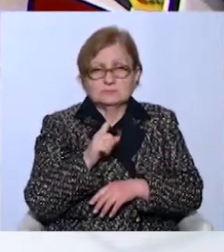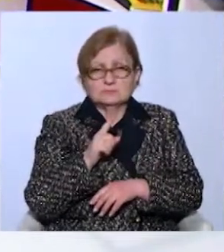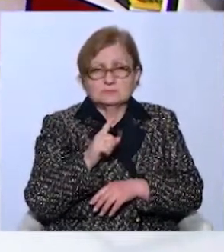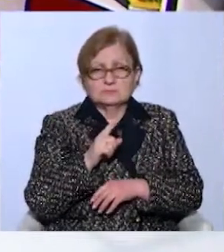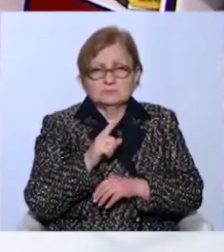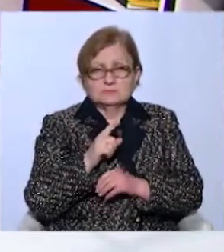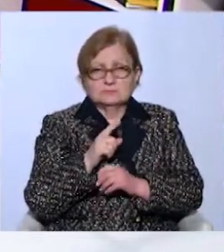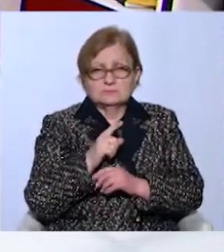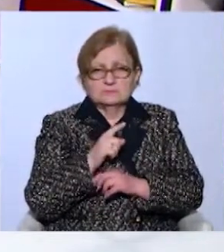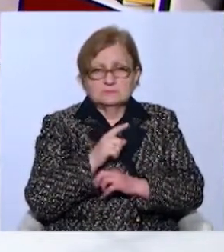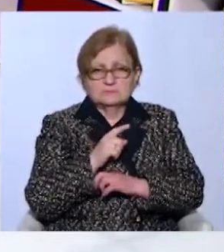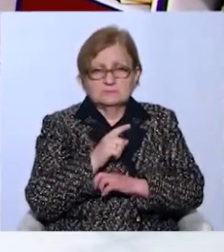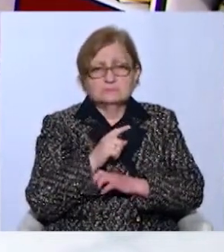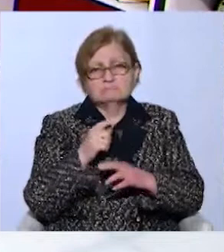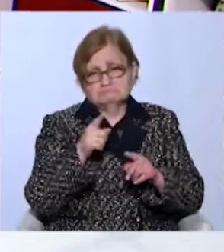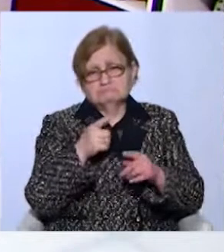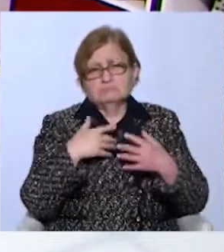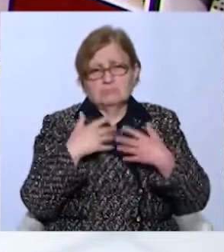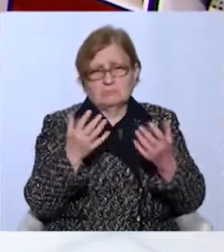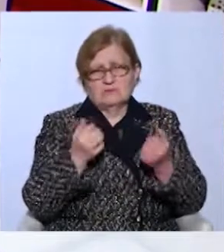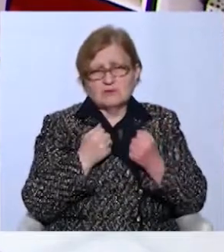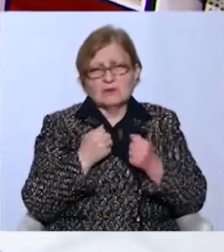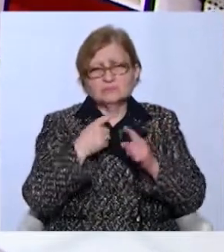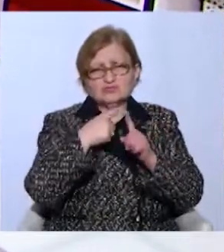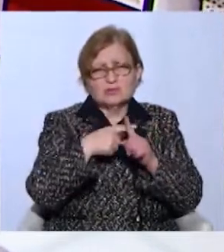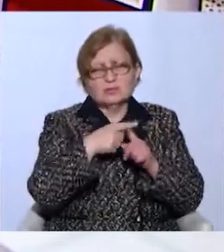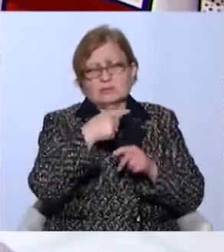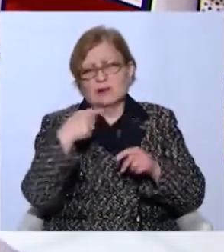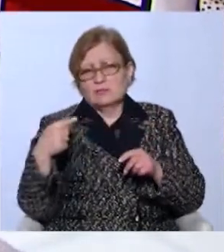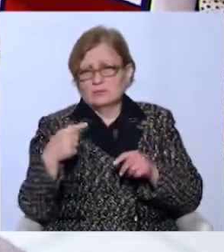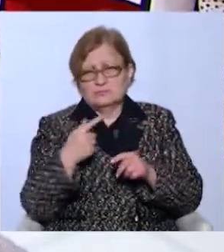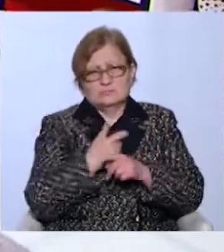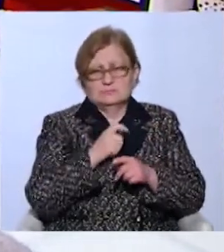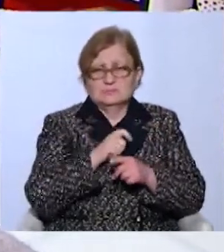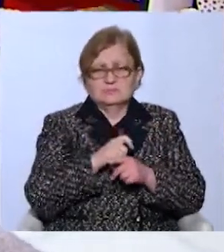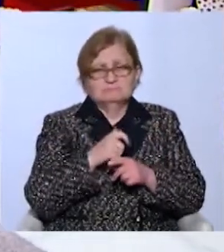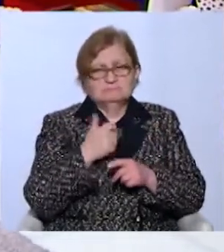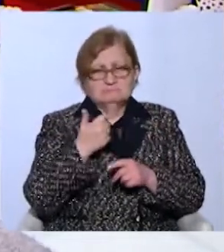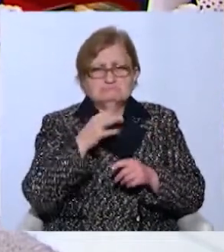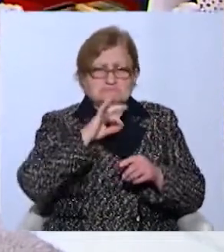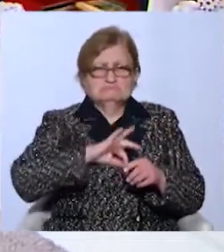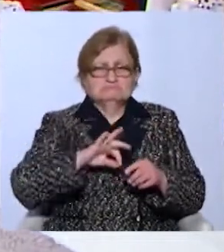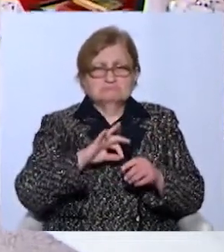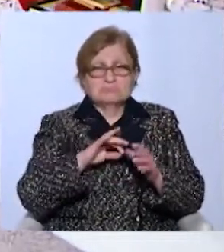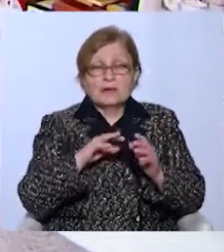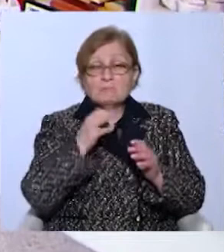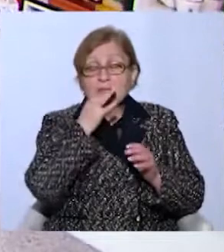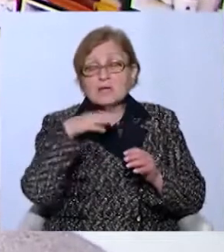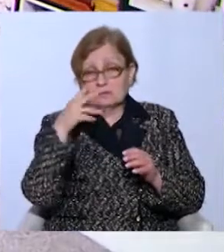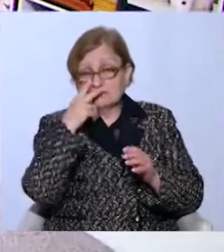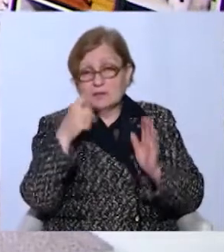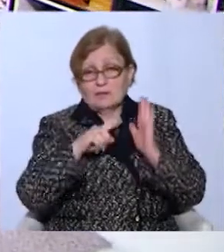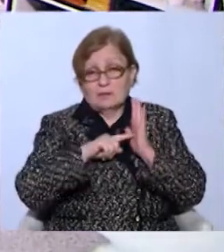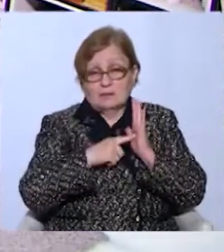მიგვარებს დიდებულად ორ წილად შორის შეკრება გამოკლება სხვანაირად ვერ ხდება. მე ჩვენ ვნახავთ რომ გამრავლება